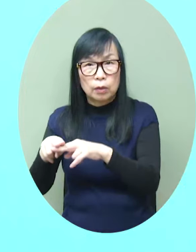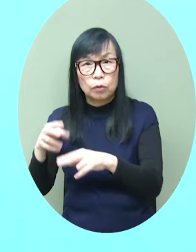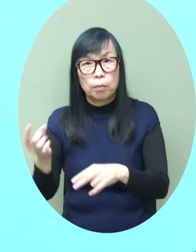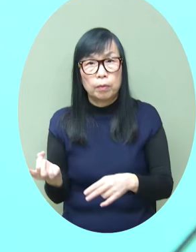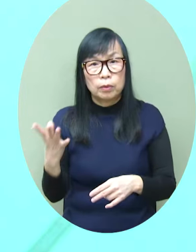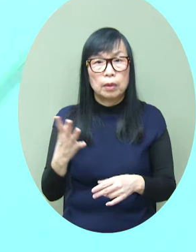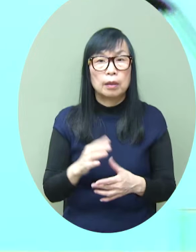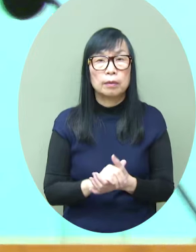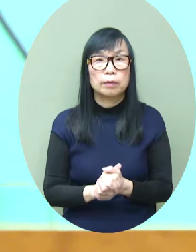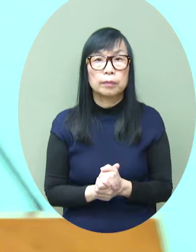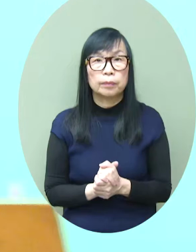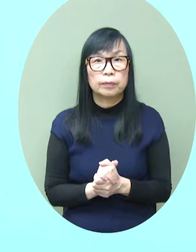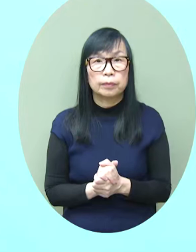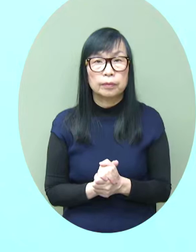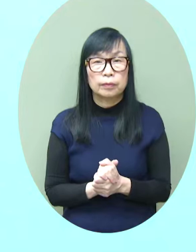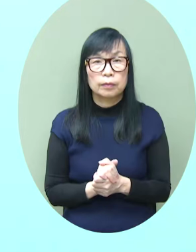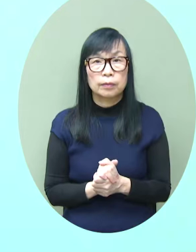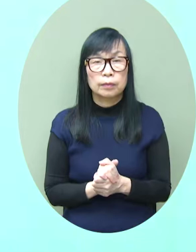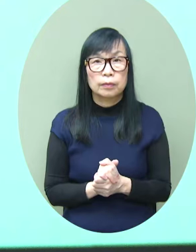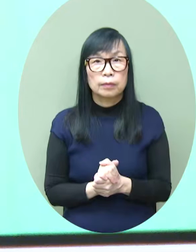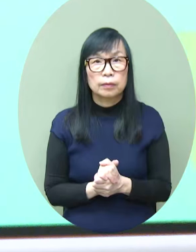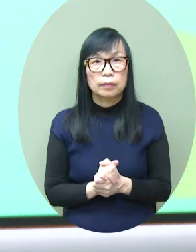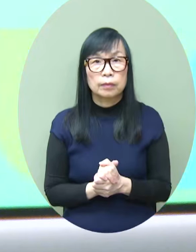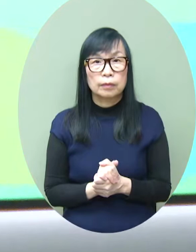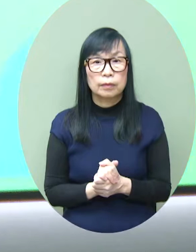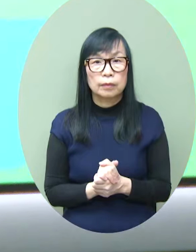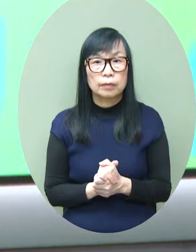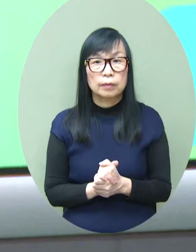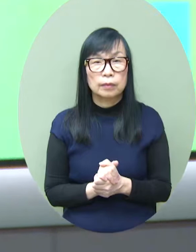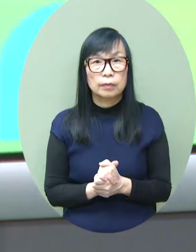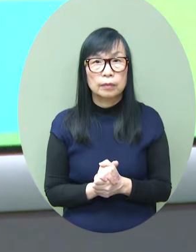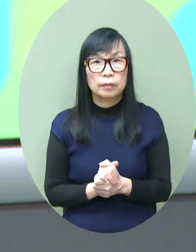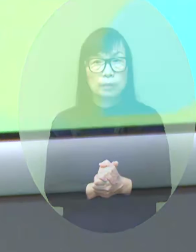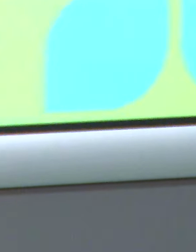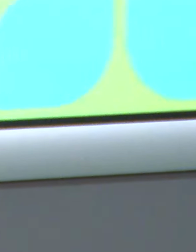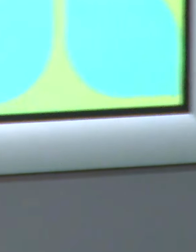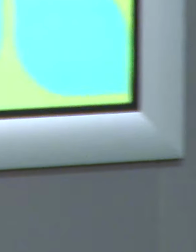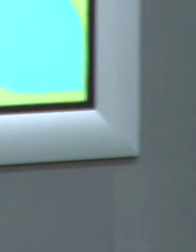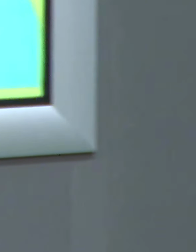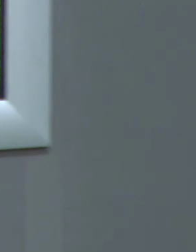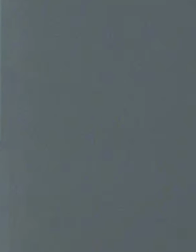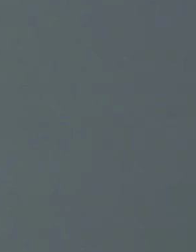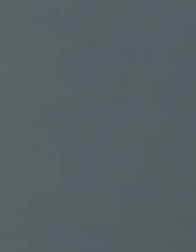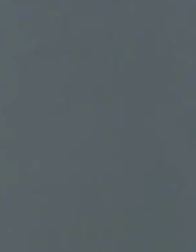林太在香港嗎？是不是犯法的？